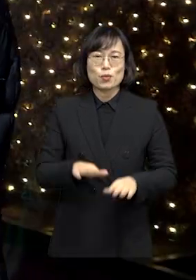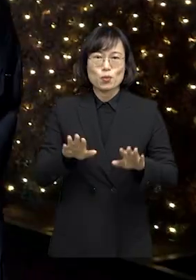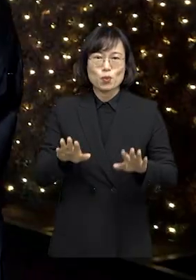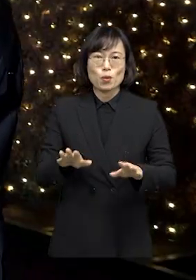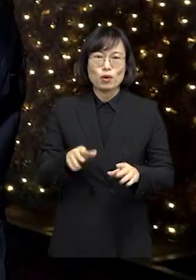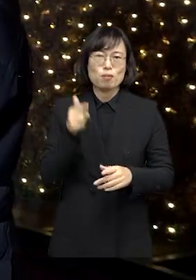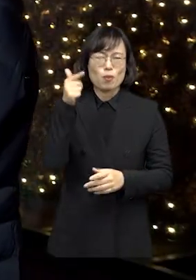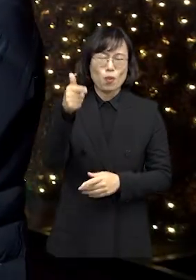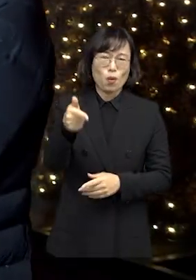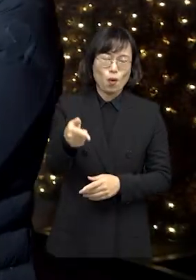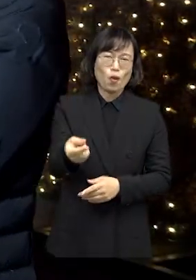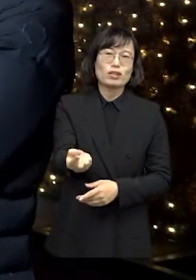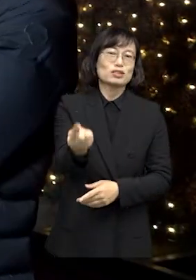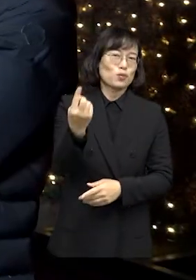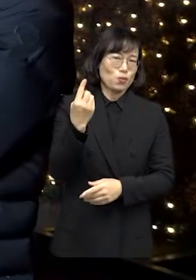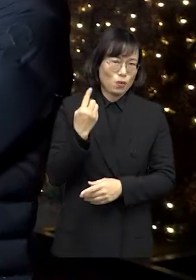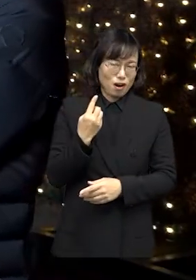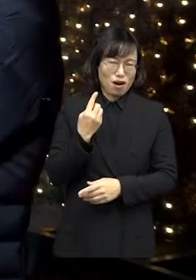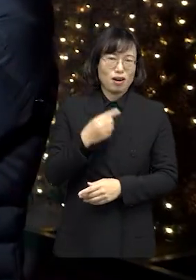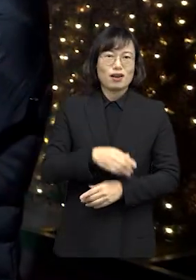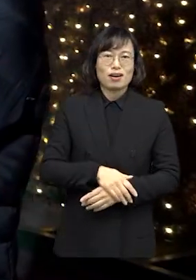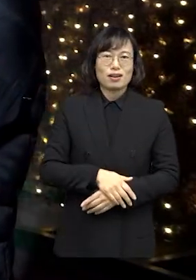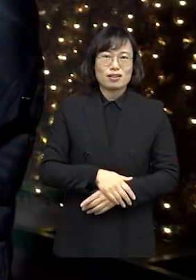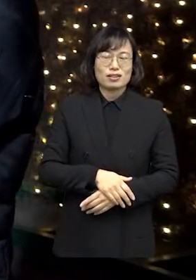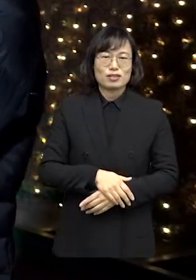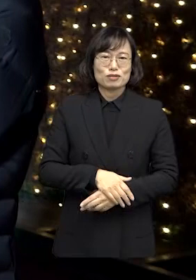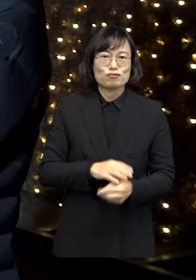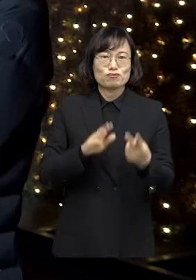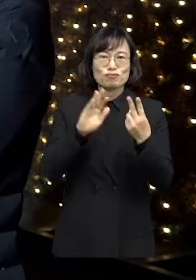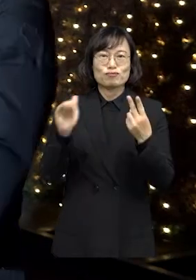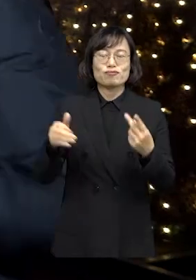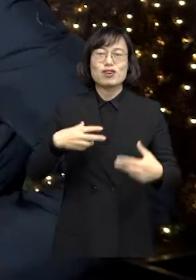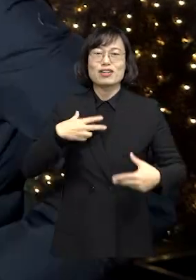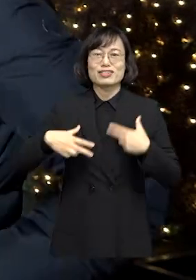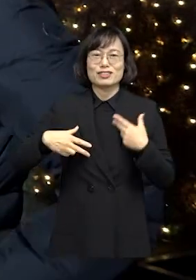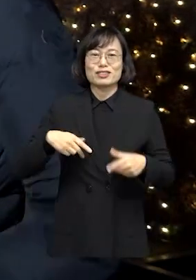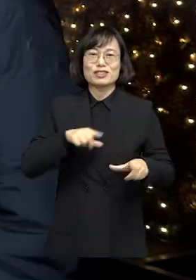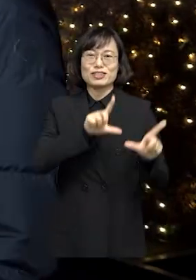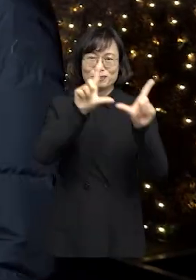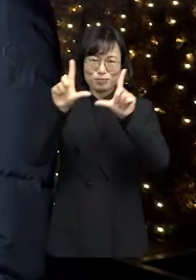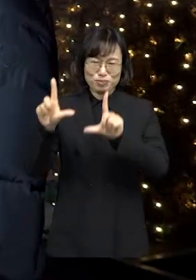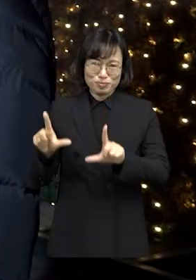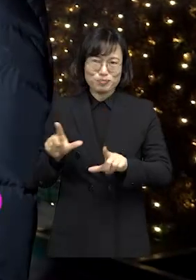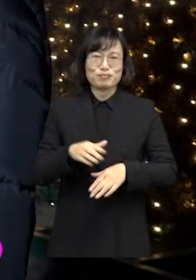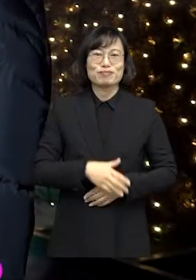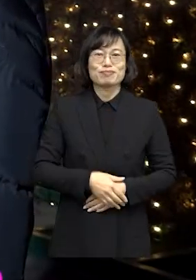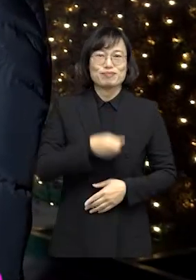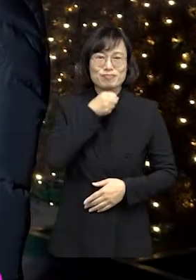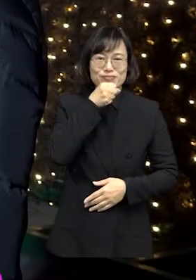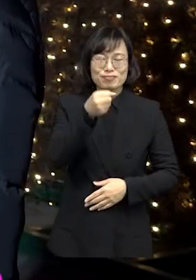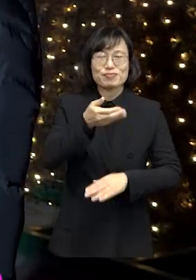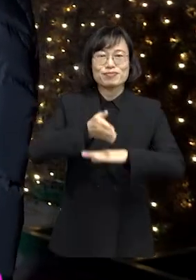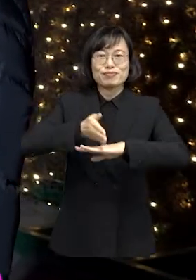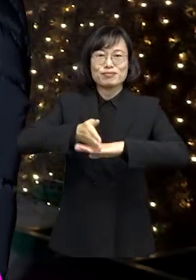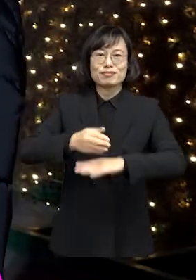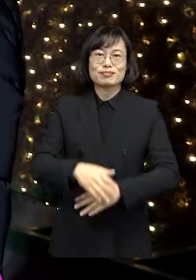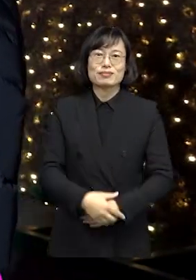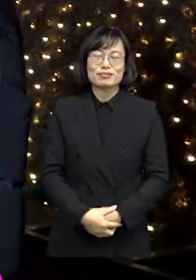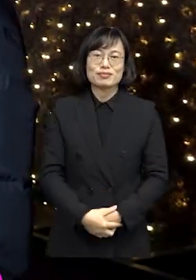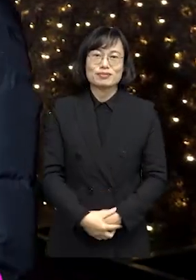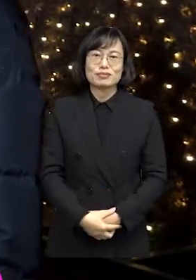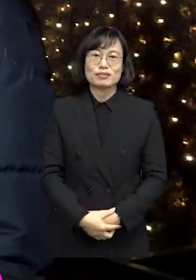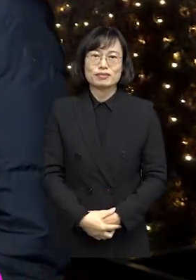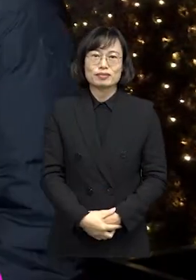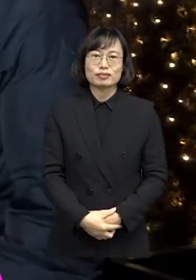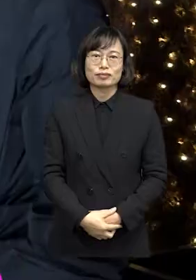네. 오늘 이렇게 멀리서까지 일부러 찾아와 주셨는데 두 분 즐거운 시간 보내시길 바라겠습니다. 네,